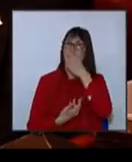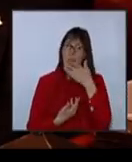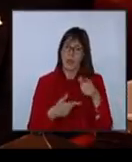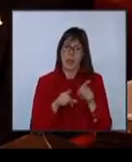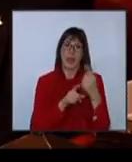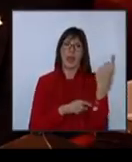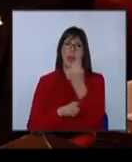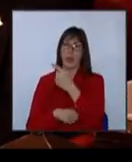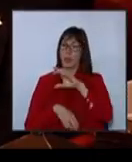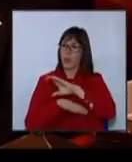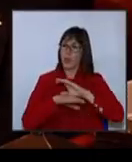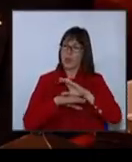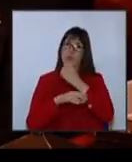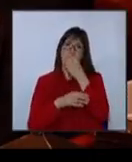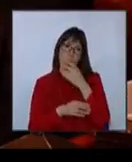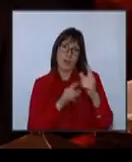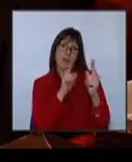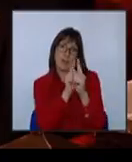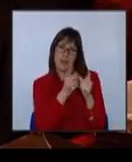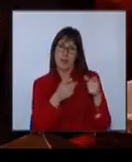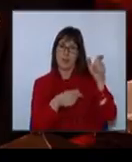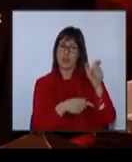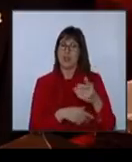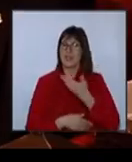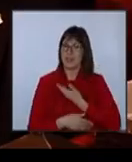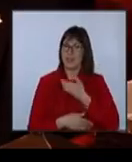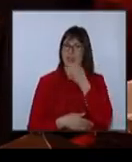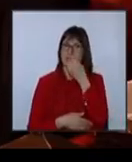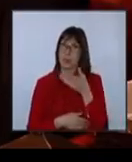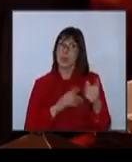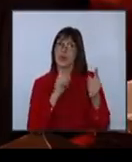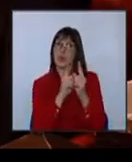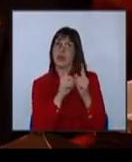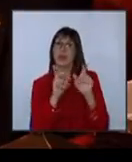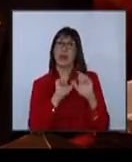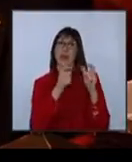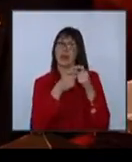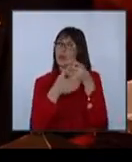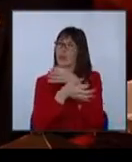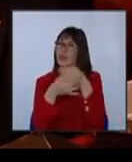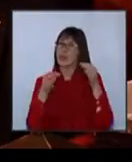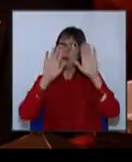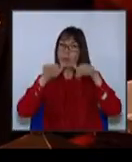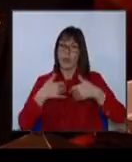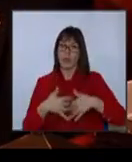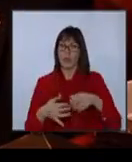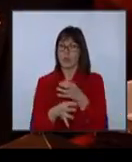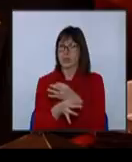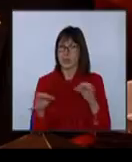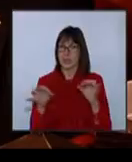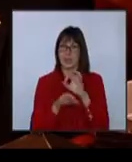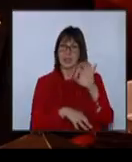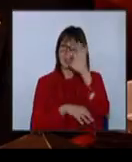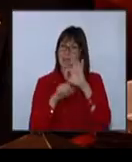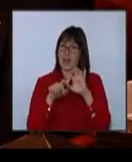haver rebut els afectats cada cop que han demanat per reunir-se. Però a part d'això, res de res, efectivitat zero. Però la realitat és que d'un